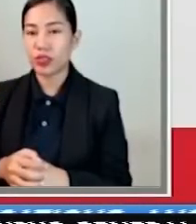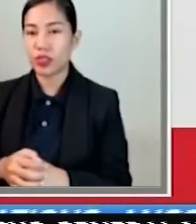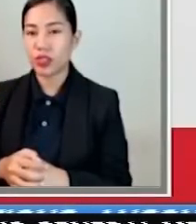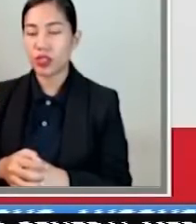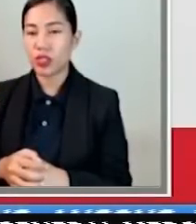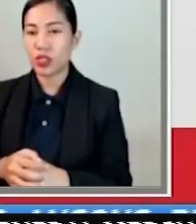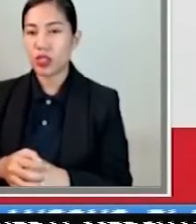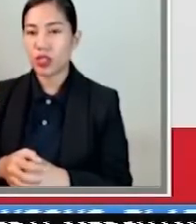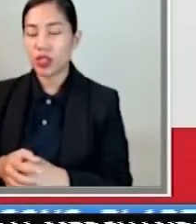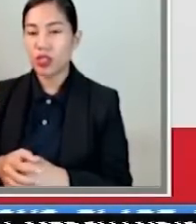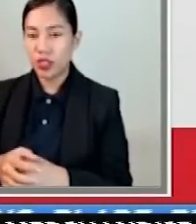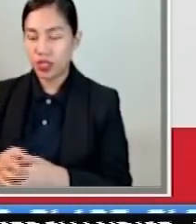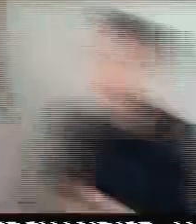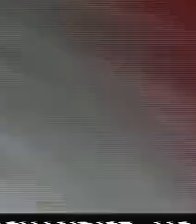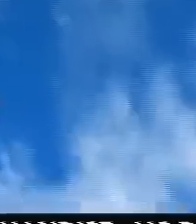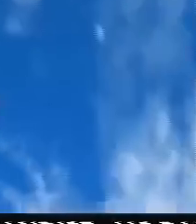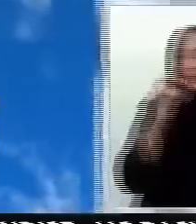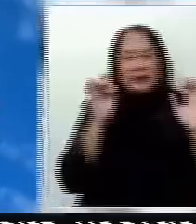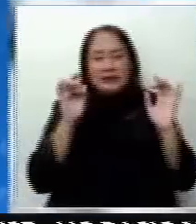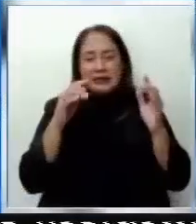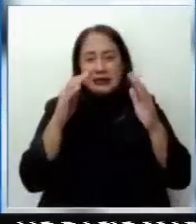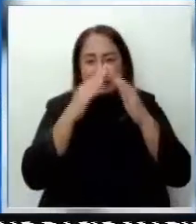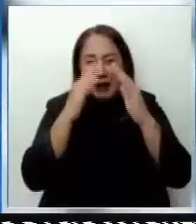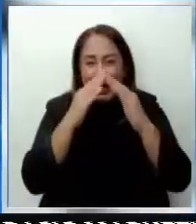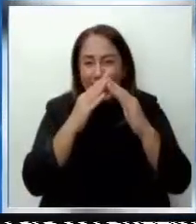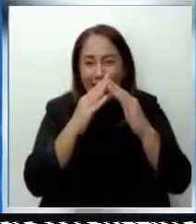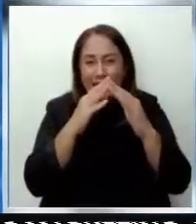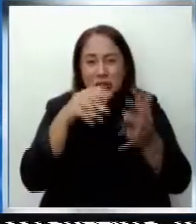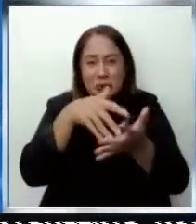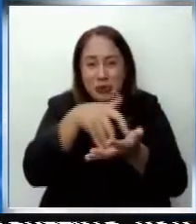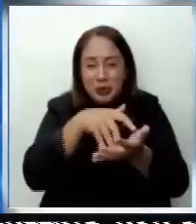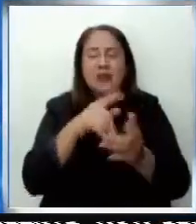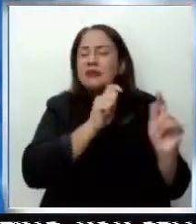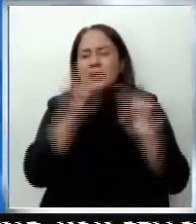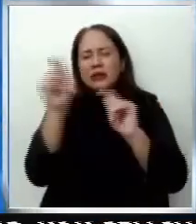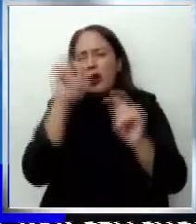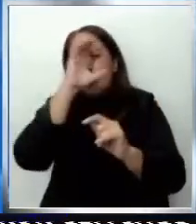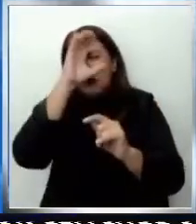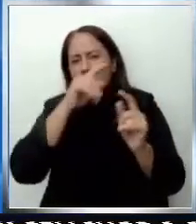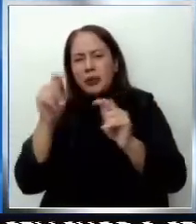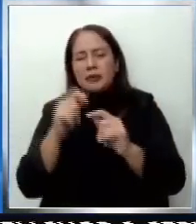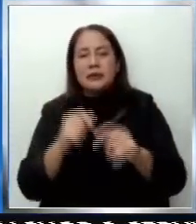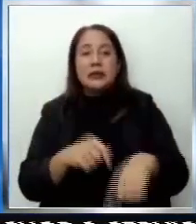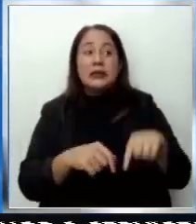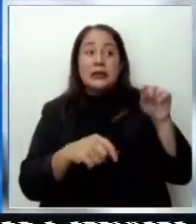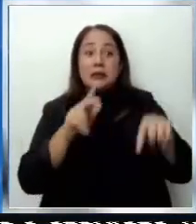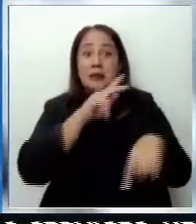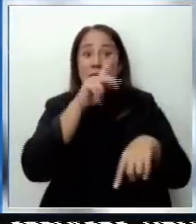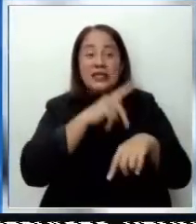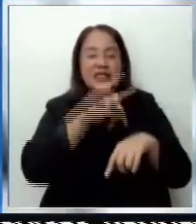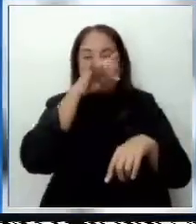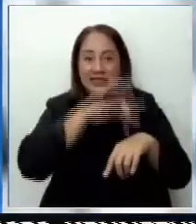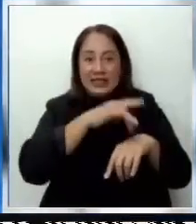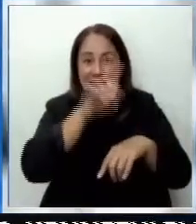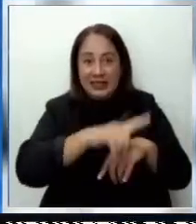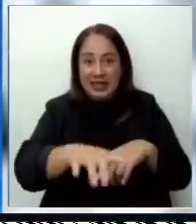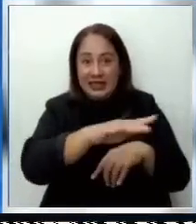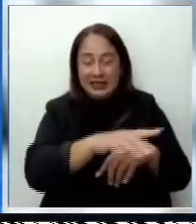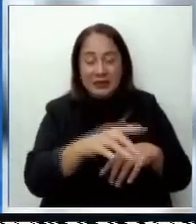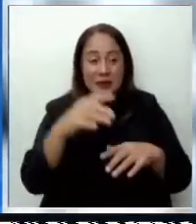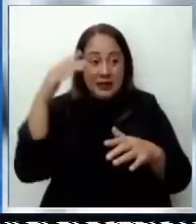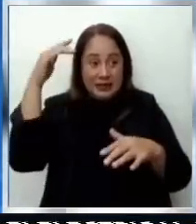concrete shelter if you can. Bagamat hindi direktang tatama sa kalupaan ng Pilipinas ang bagyo na tatawagin Betty pagpasok sa Philippine